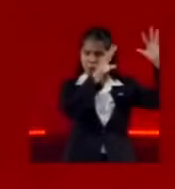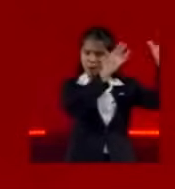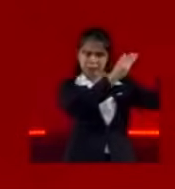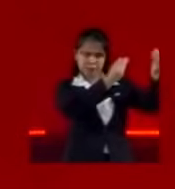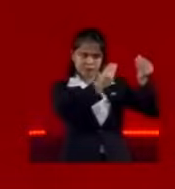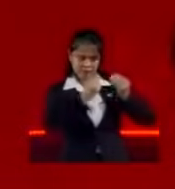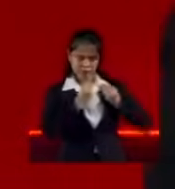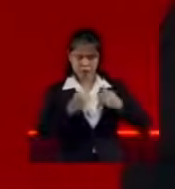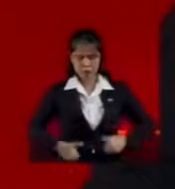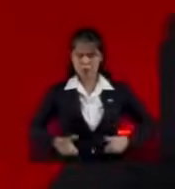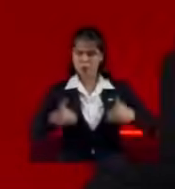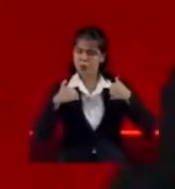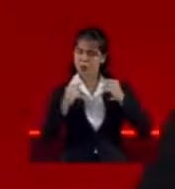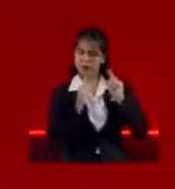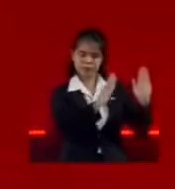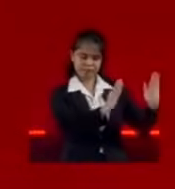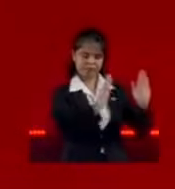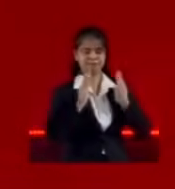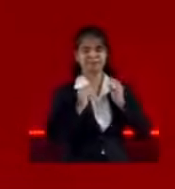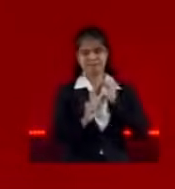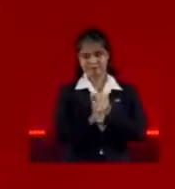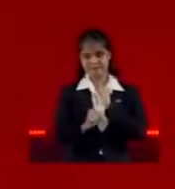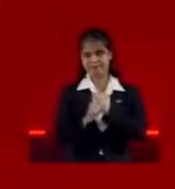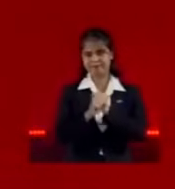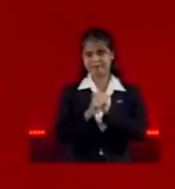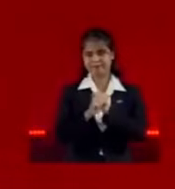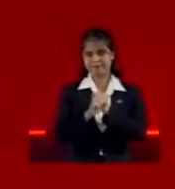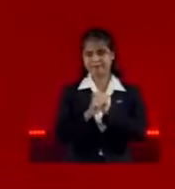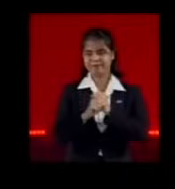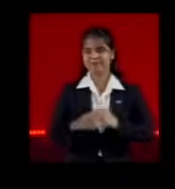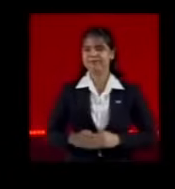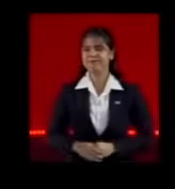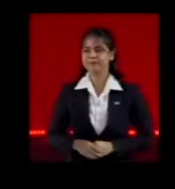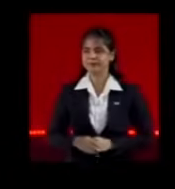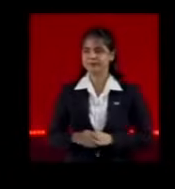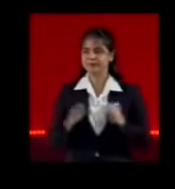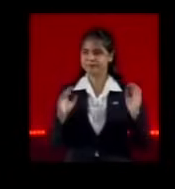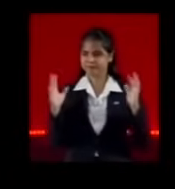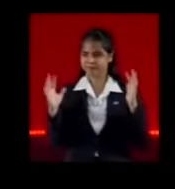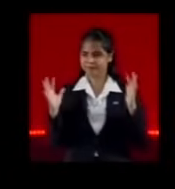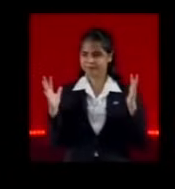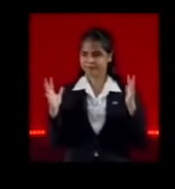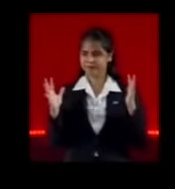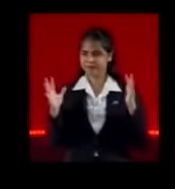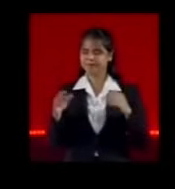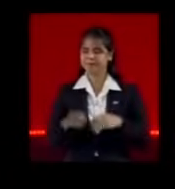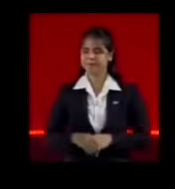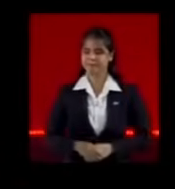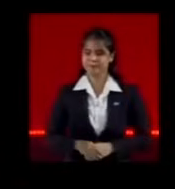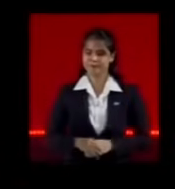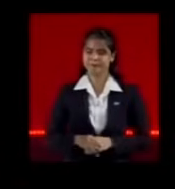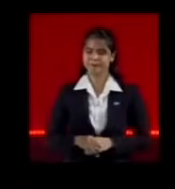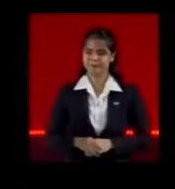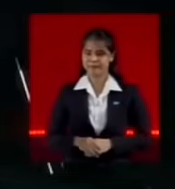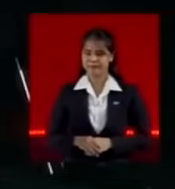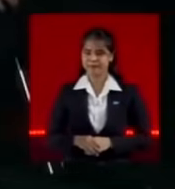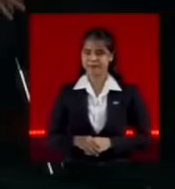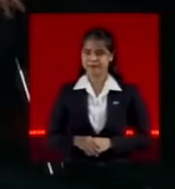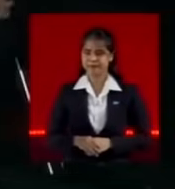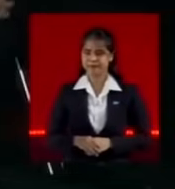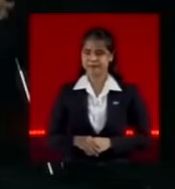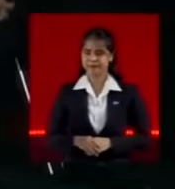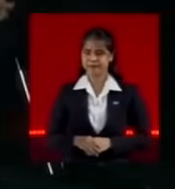พูดกันตรงๆไม่เหมือนพ่อเขานะตรงนั้นตรงนี ้ อะไรพวกเนี้ยนะครับ ซึ่งก็ต้อง ซึ่งจริงๆแล้วถ้าเกิดกลับไปจำได้ว่าคุ